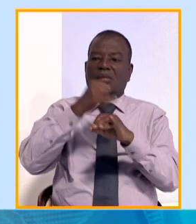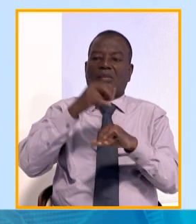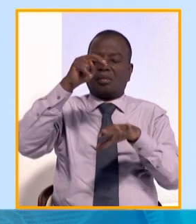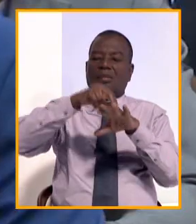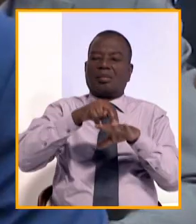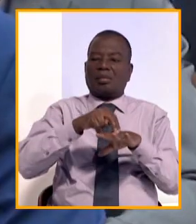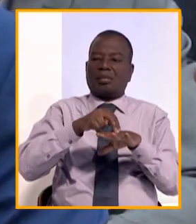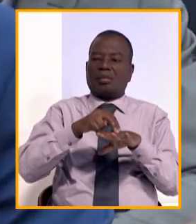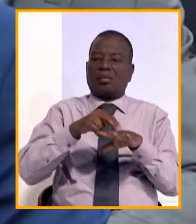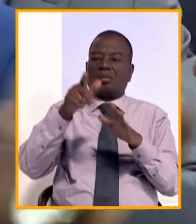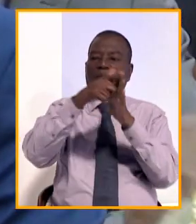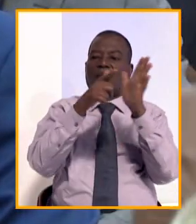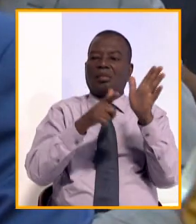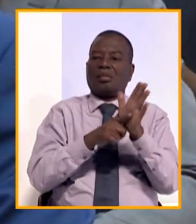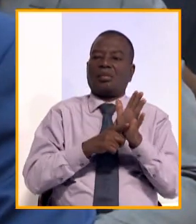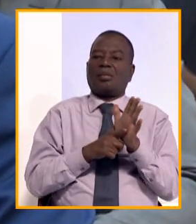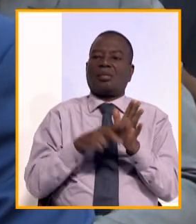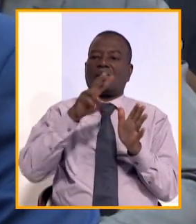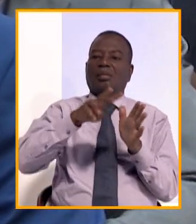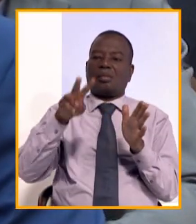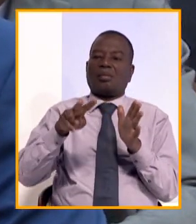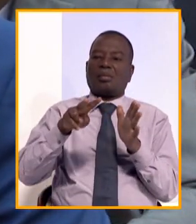institutionnalisation, la loi